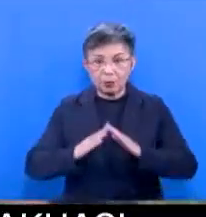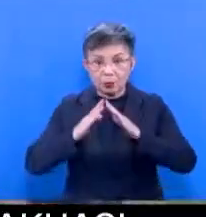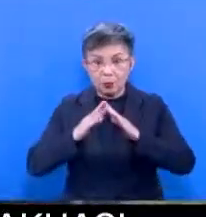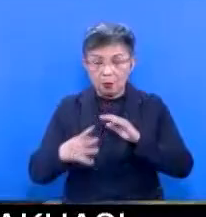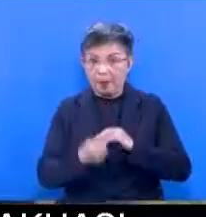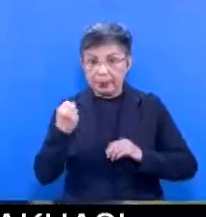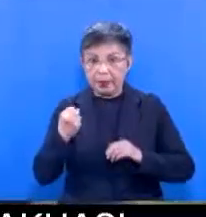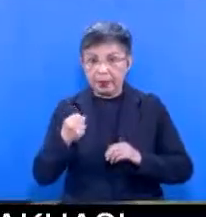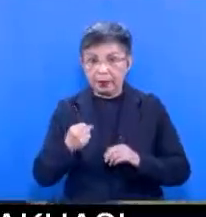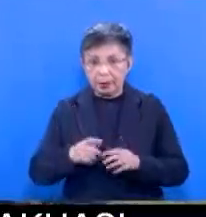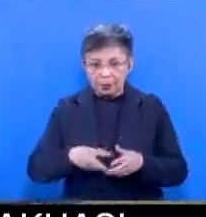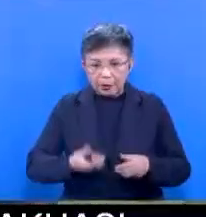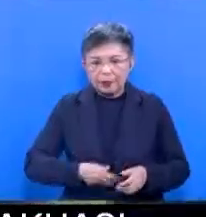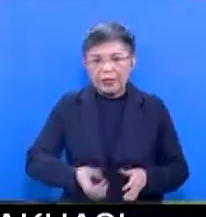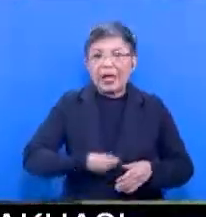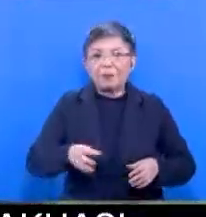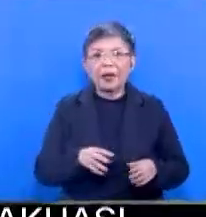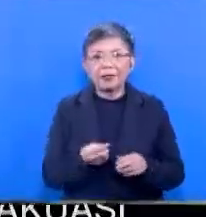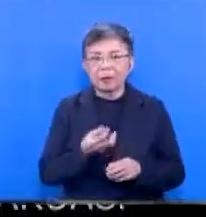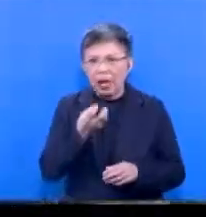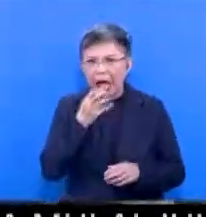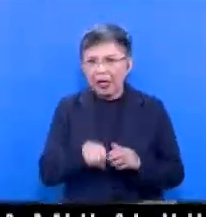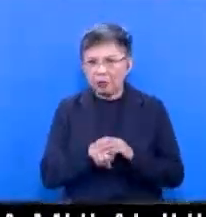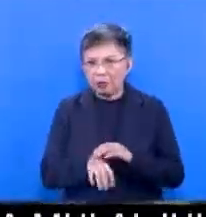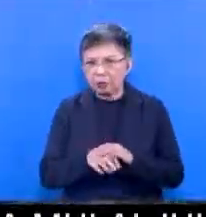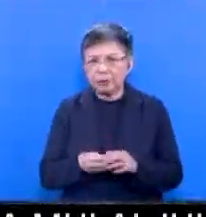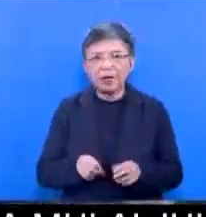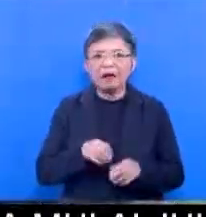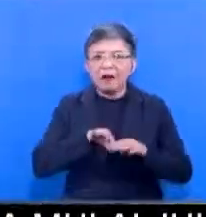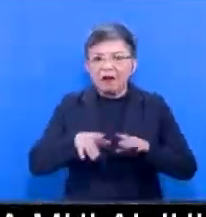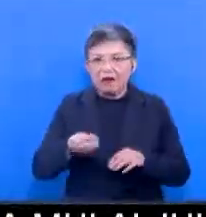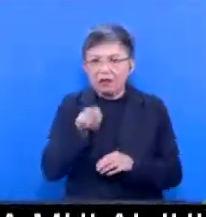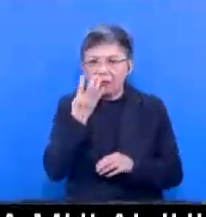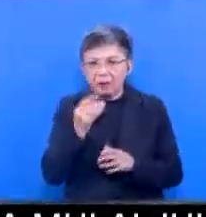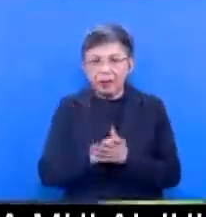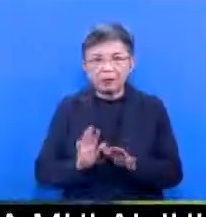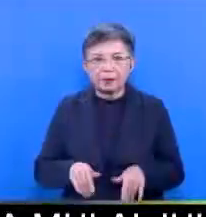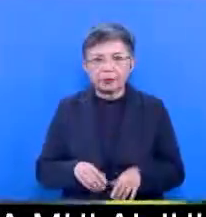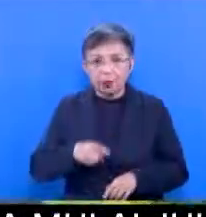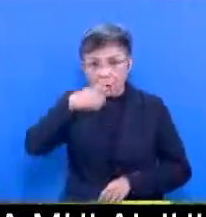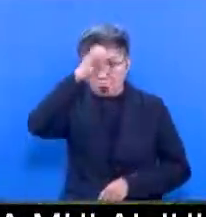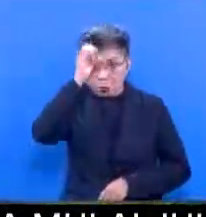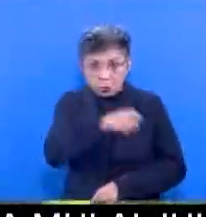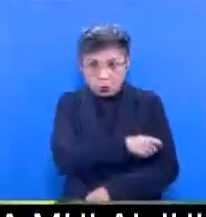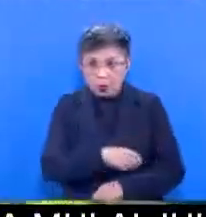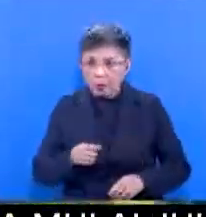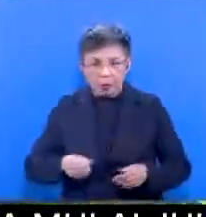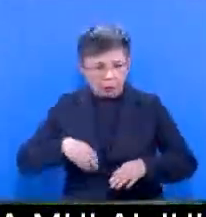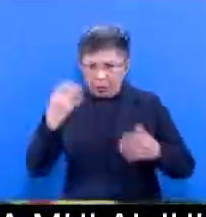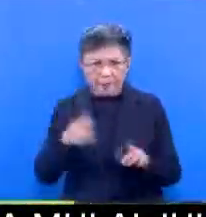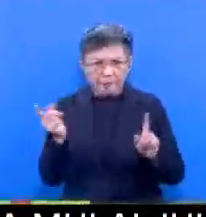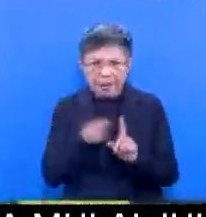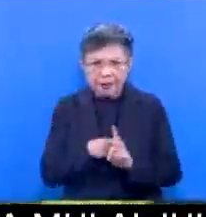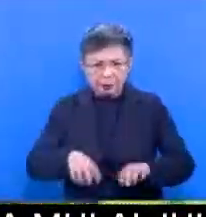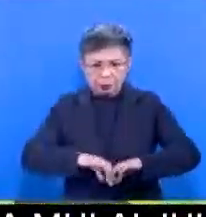petugas jurusita dengan kotoran air tinja dan air cabai. Karena mendapat perlawanan, petugas jurusita membuka paksa gerbang rumah dengan